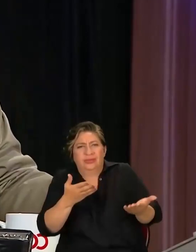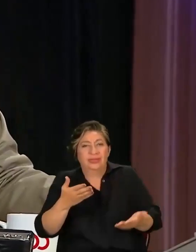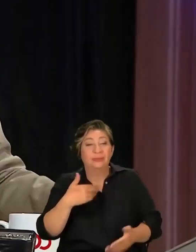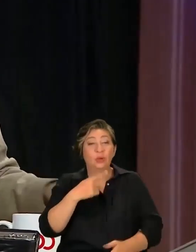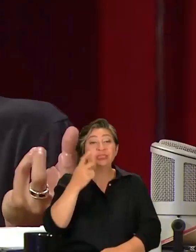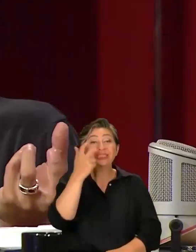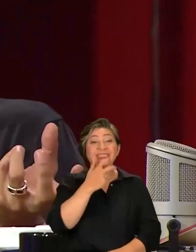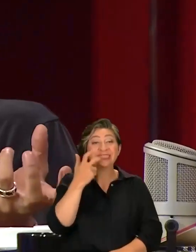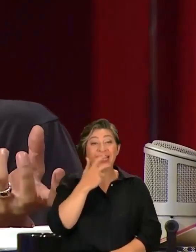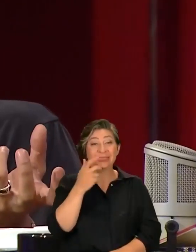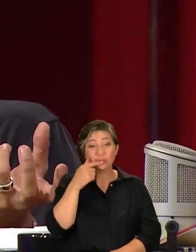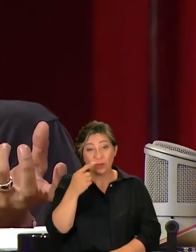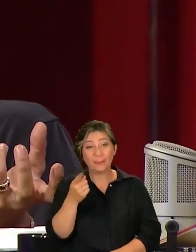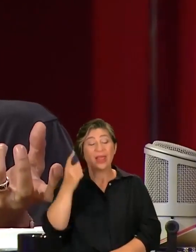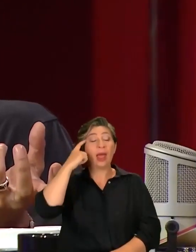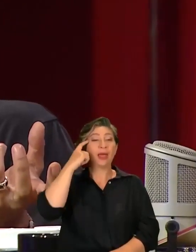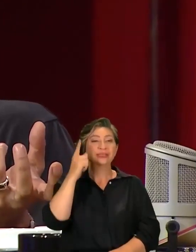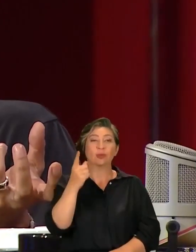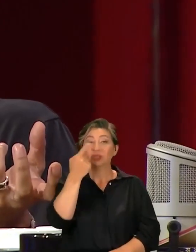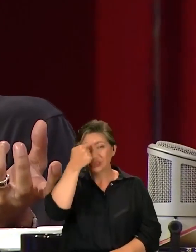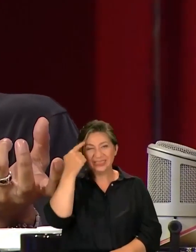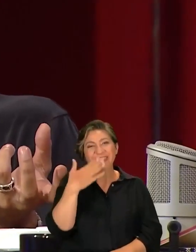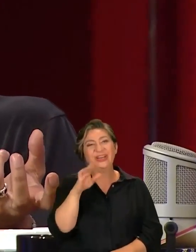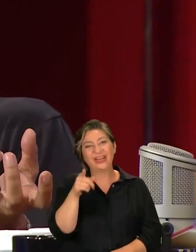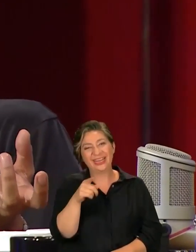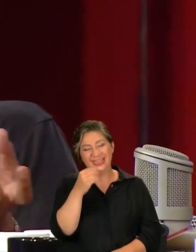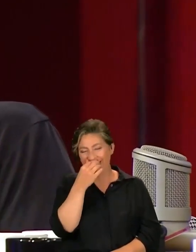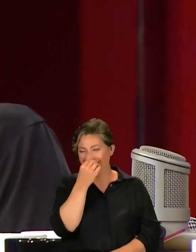şarkı söyleyip tanıtabiliyorum kendimi mesela. Ama senin öyle bir... Ya orada...